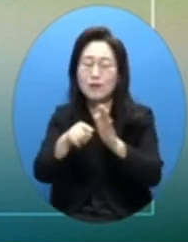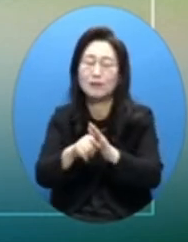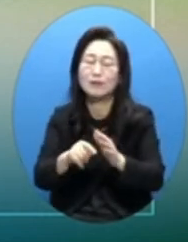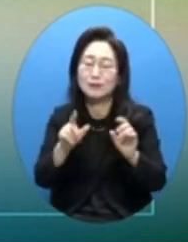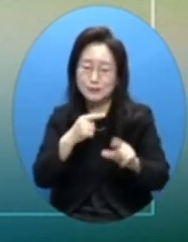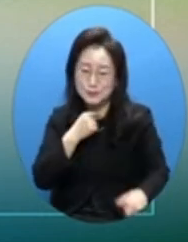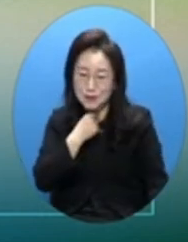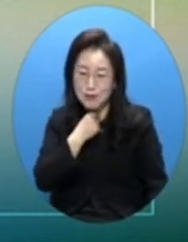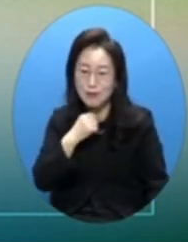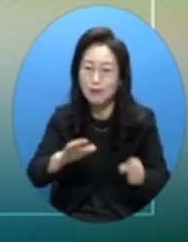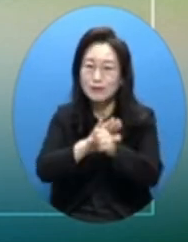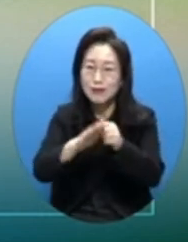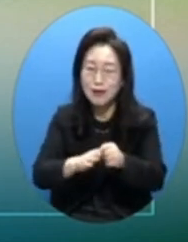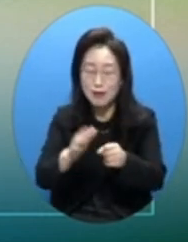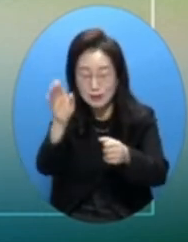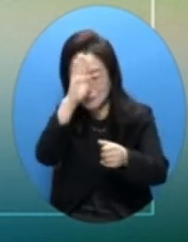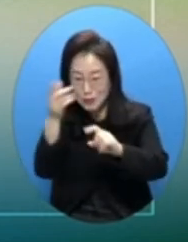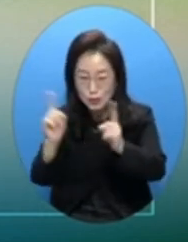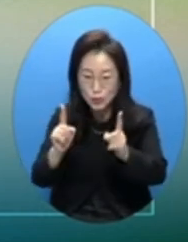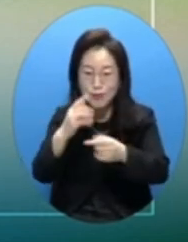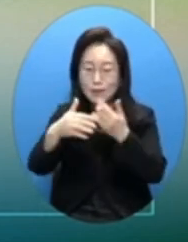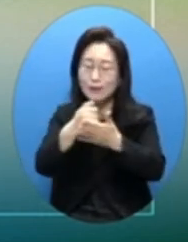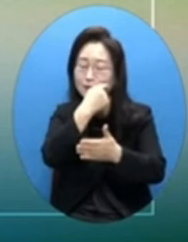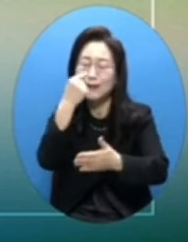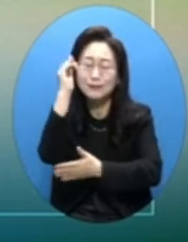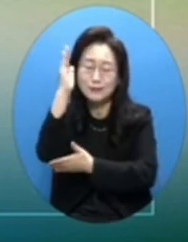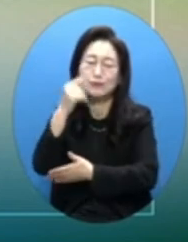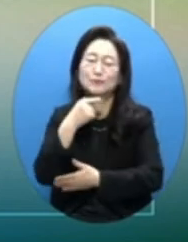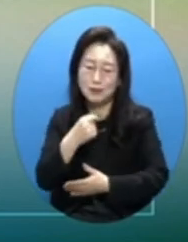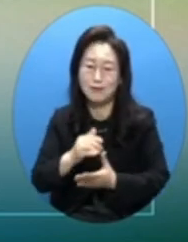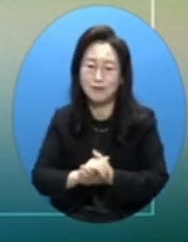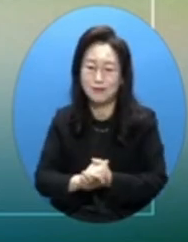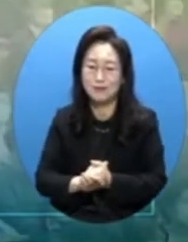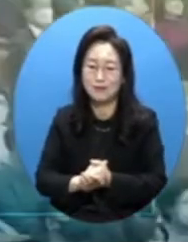몽골 사람들에게 간증하면서요. 할렐루야.